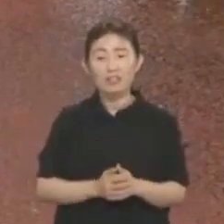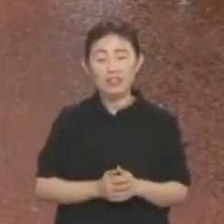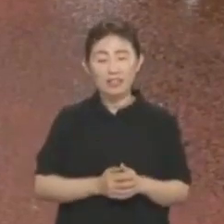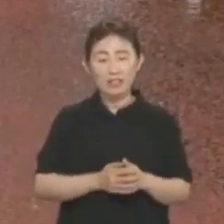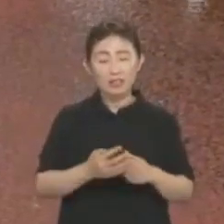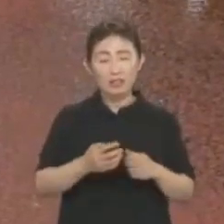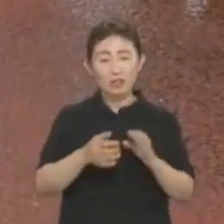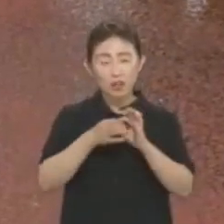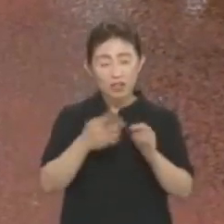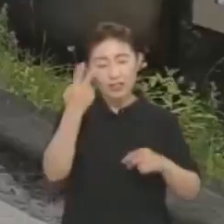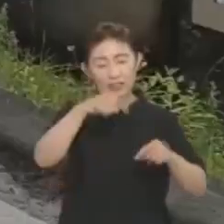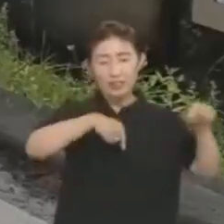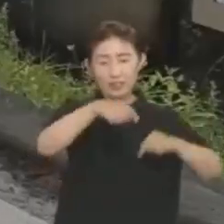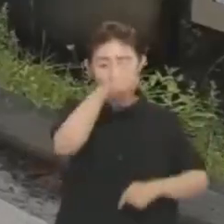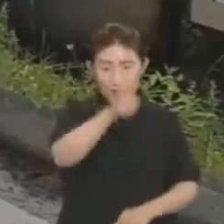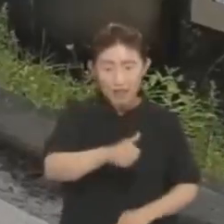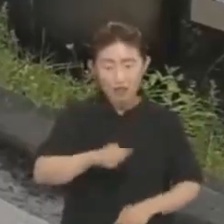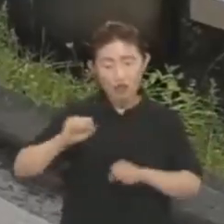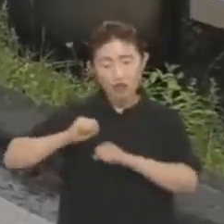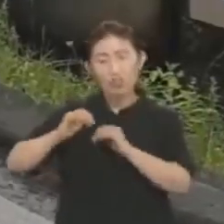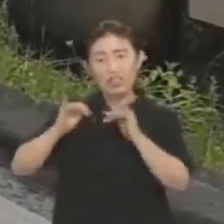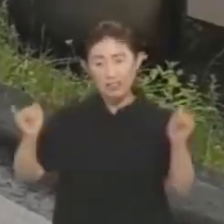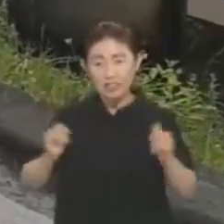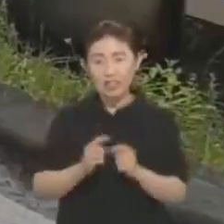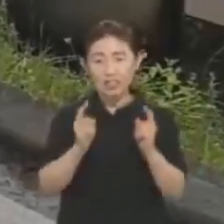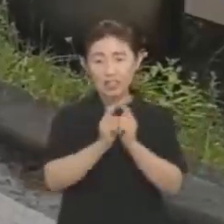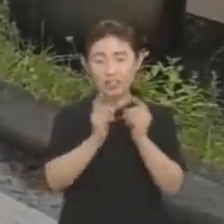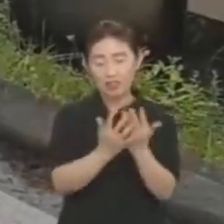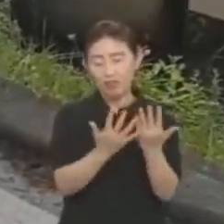사단장과 32사단 소속 장병들이